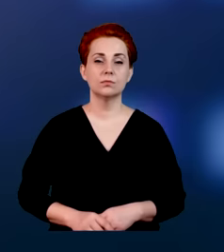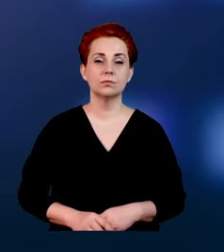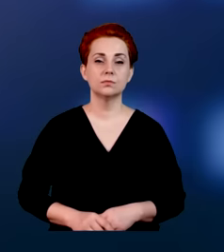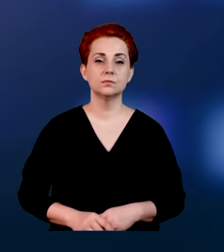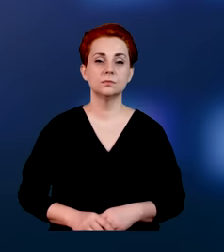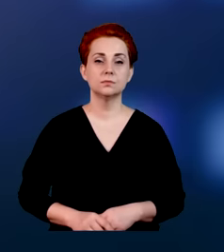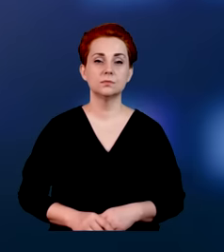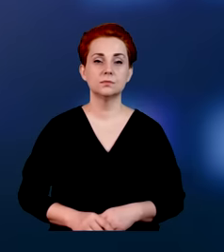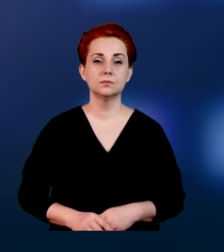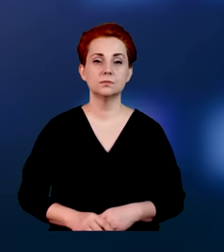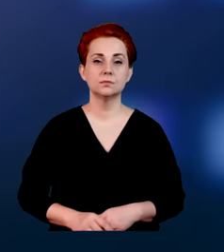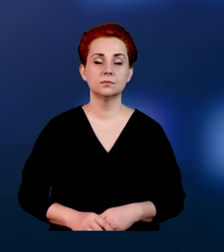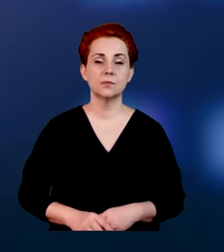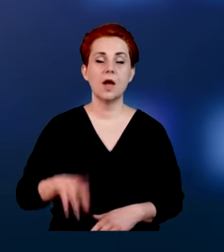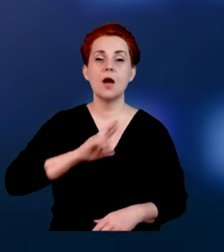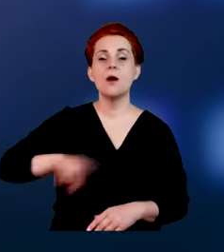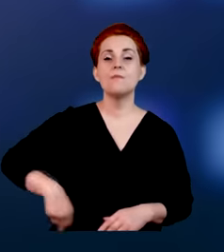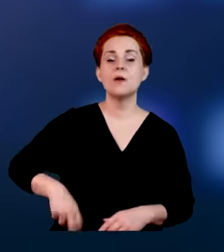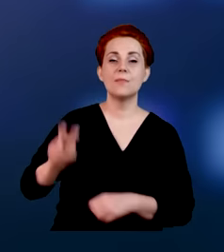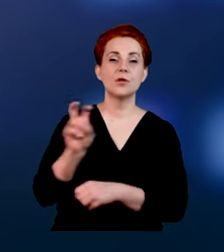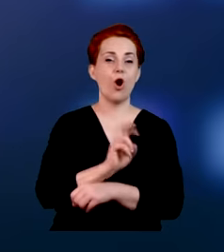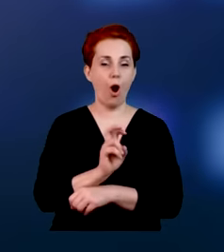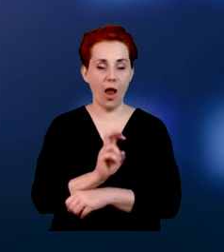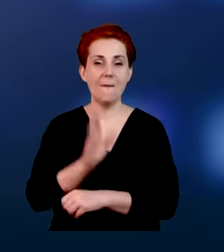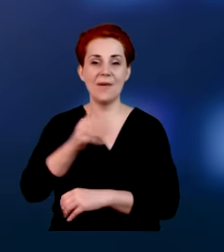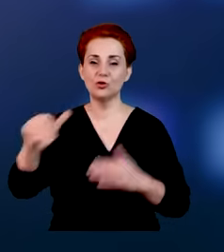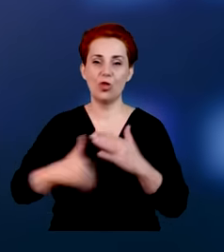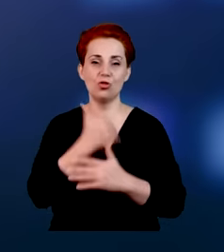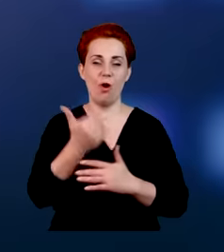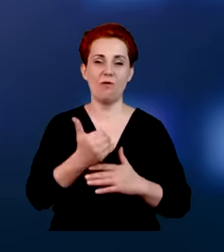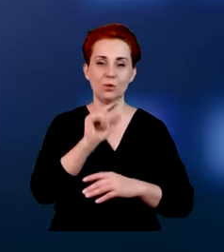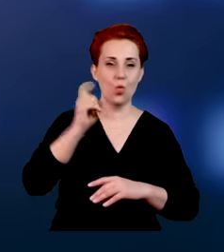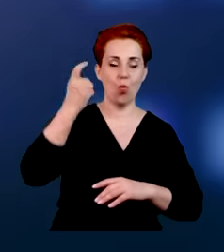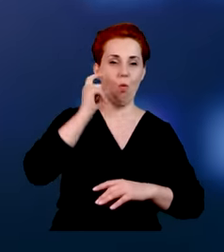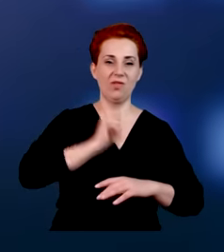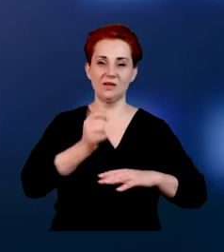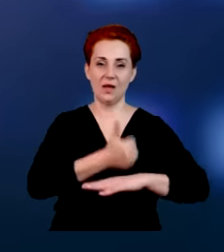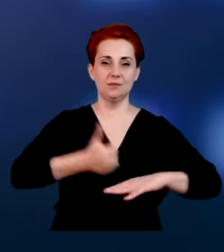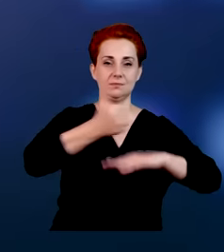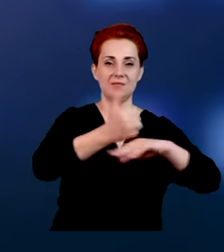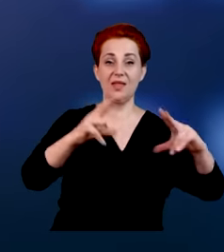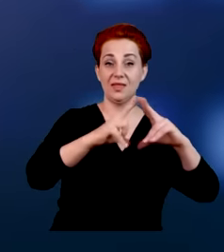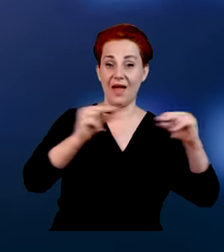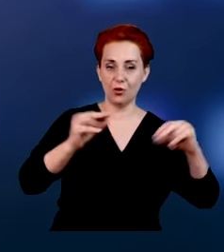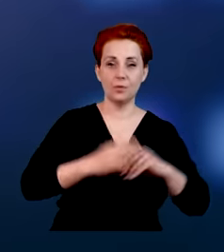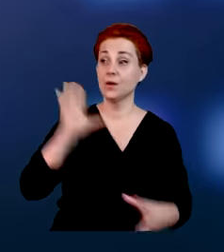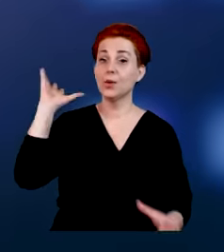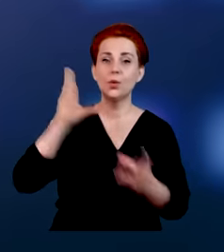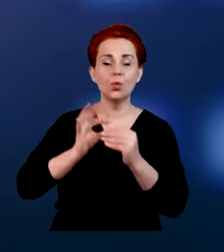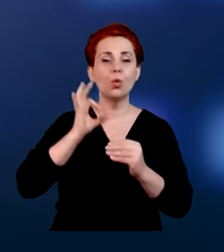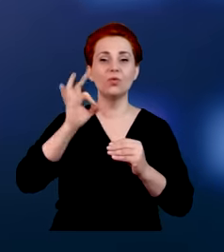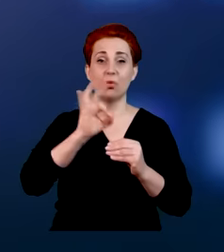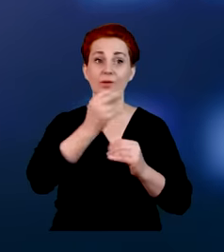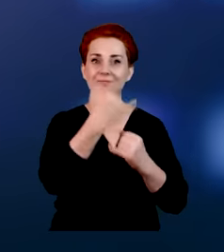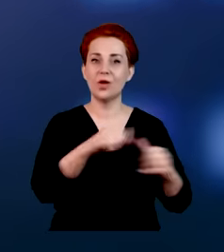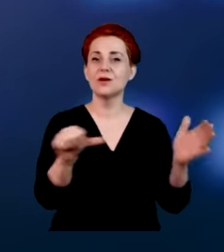premier Holandii Mark rute ma zostać nowym sekretarzem generalnym NATO jego dotychczasowy kontrkandydat